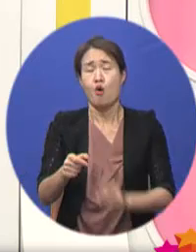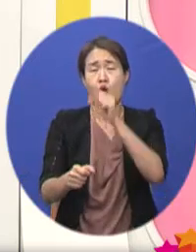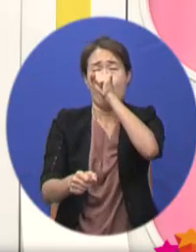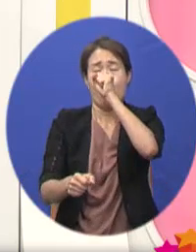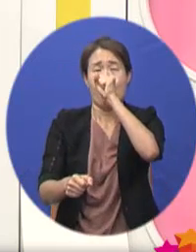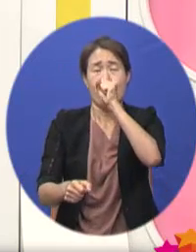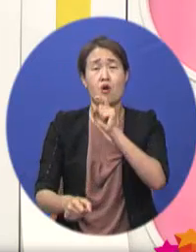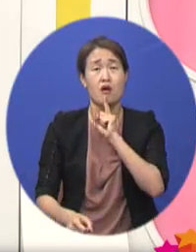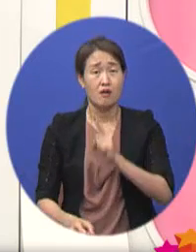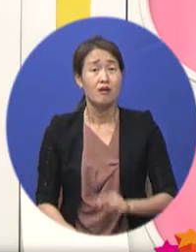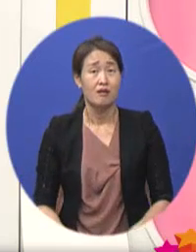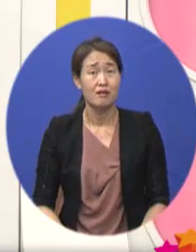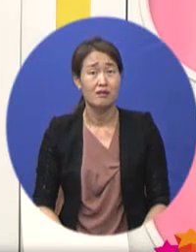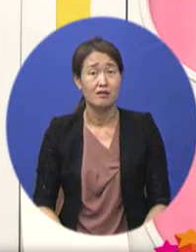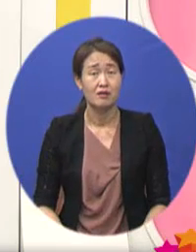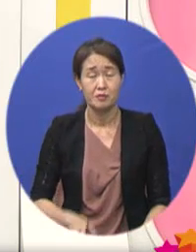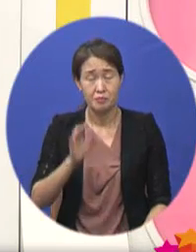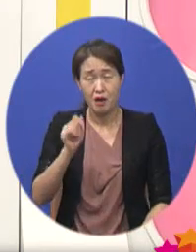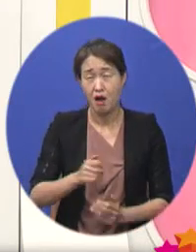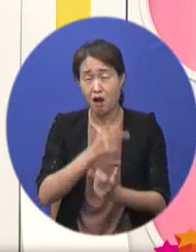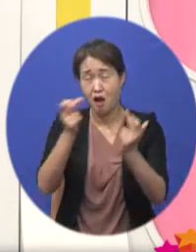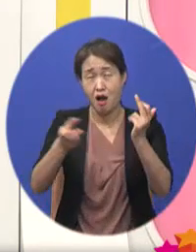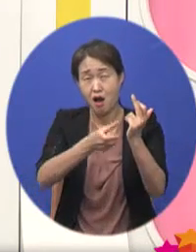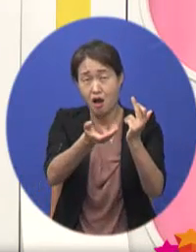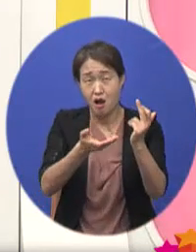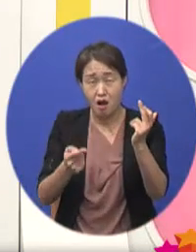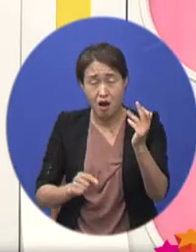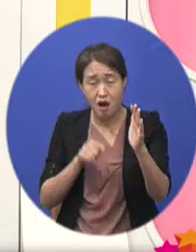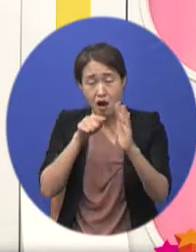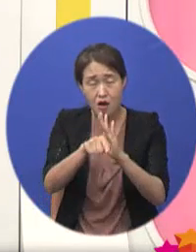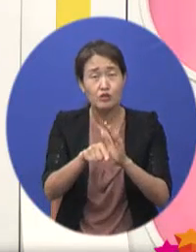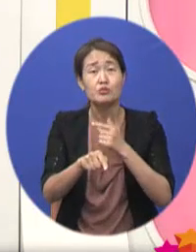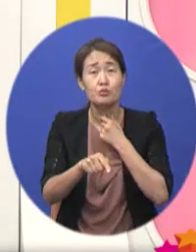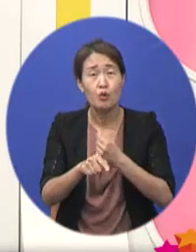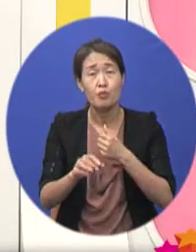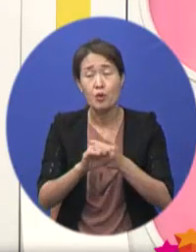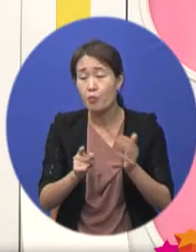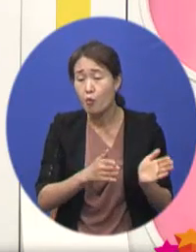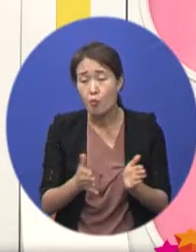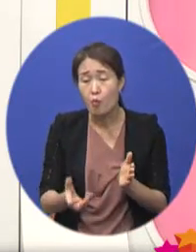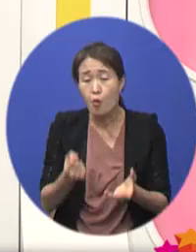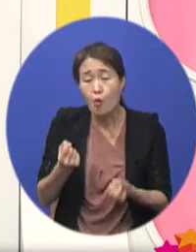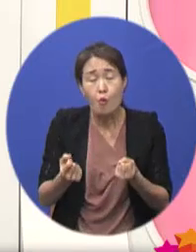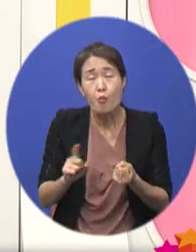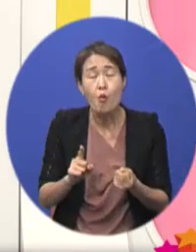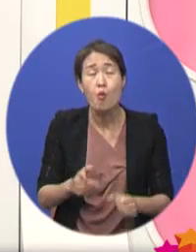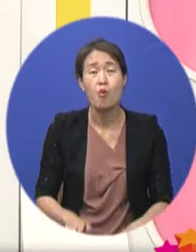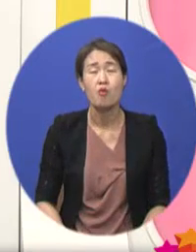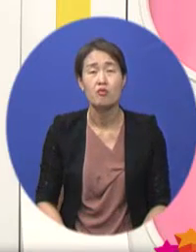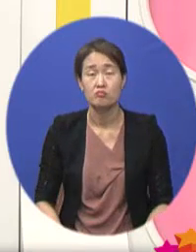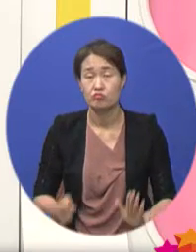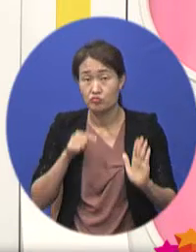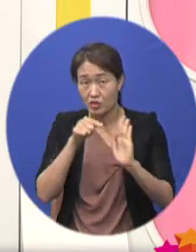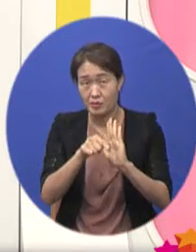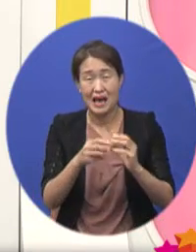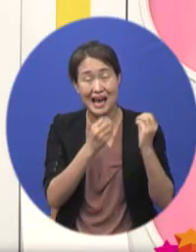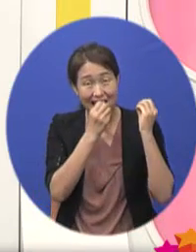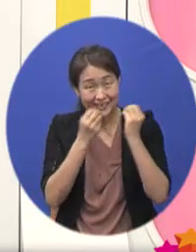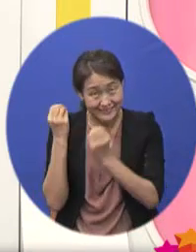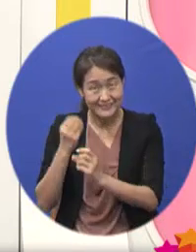예. 그 계곡에 가실 때는 뭘 제일 또 가지고 가고 싶으신가요? 그 갈 때는 수박